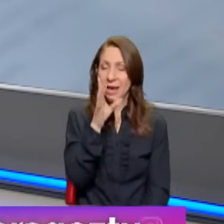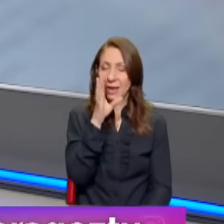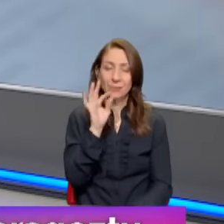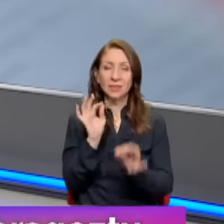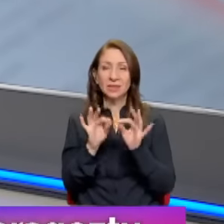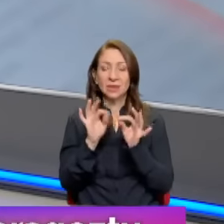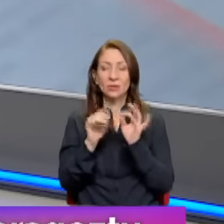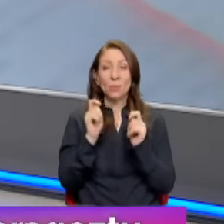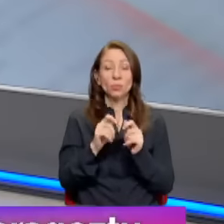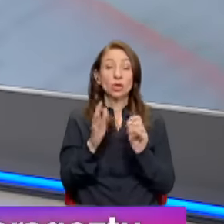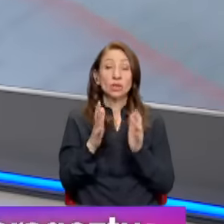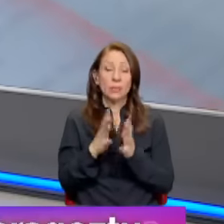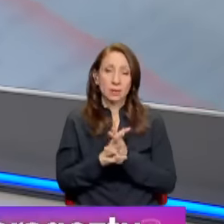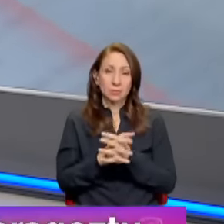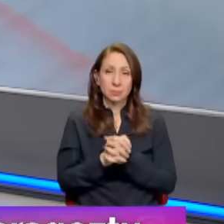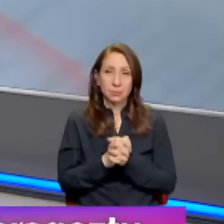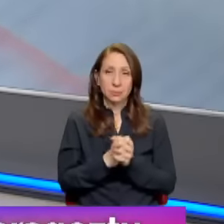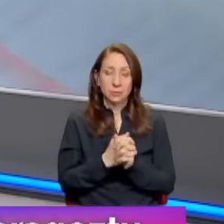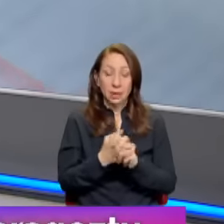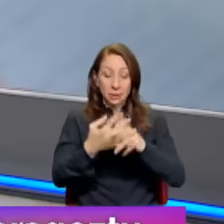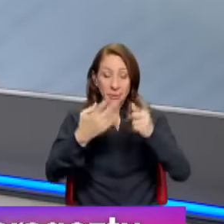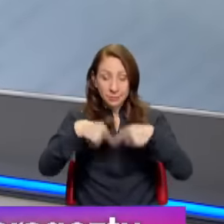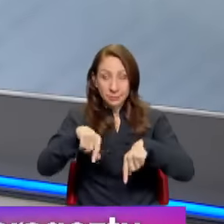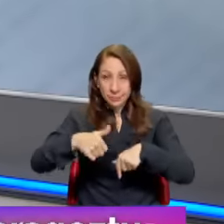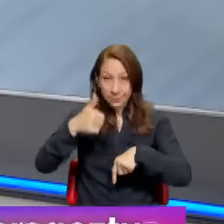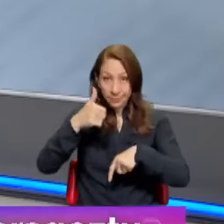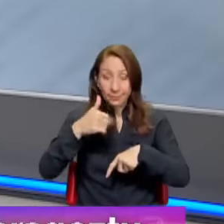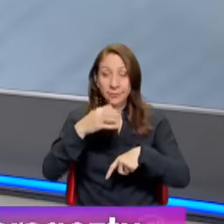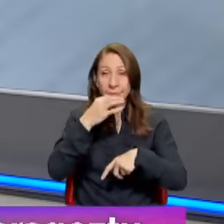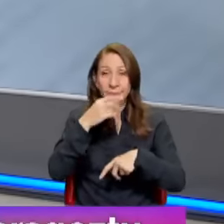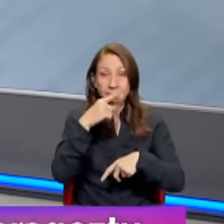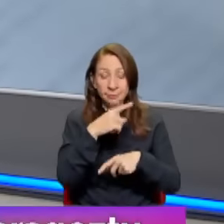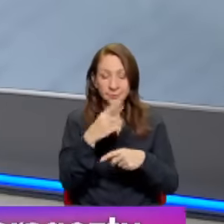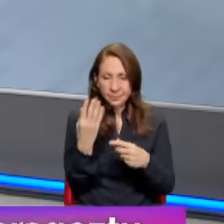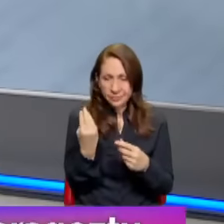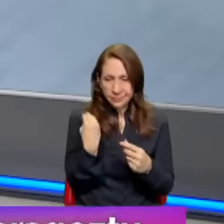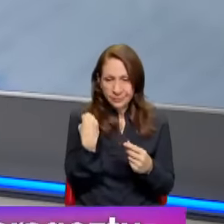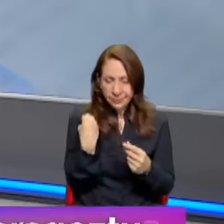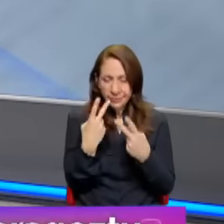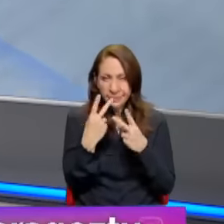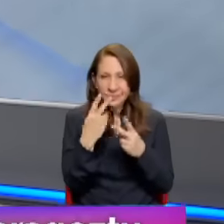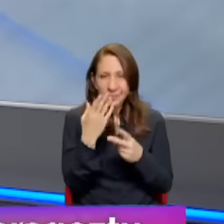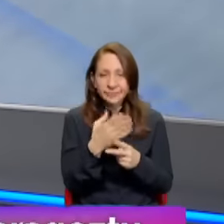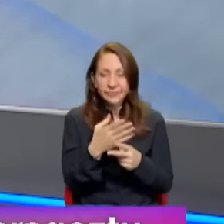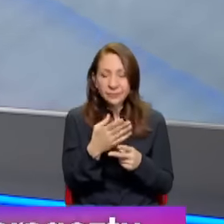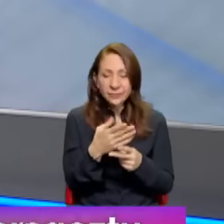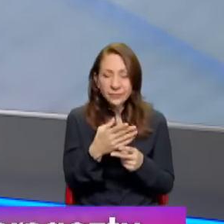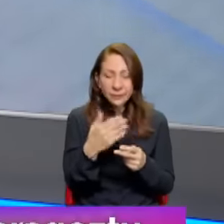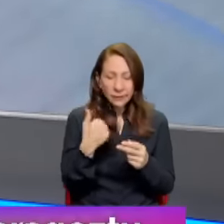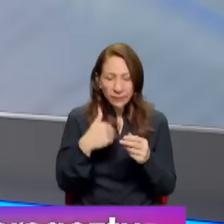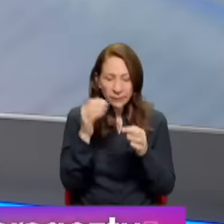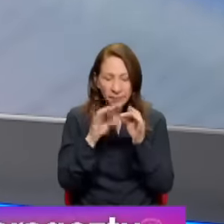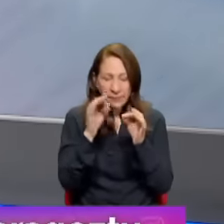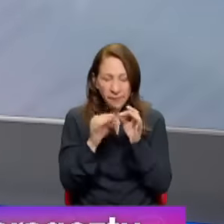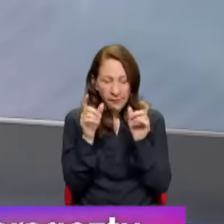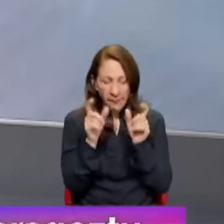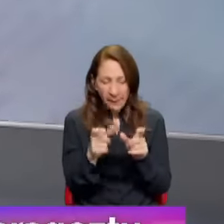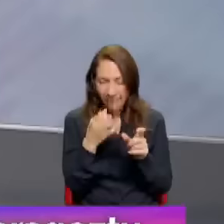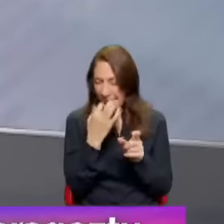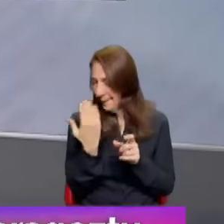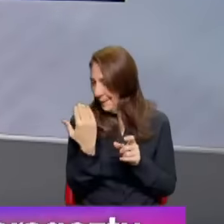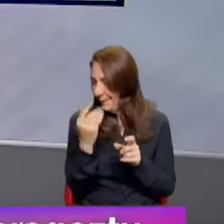tasarruf ediyormuş acaba Çevre Bakanlığı Ankara'da daha yeni açıklandı kamuda tasarruf tedbirleri